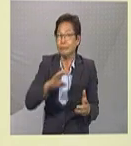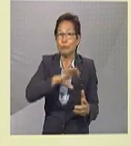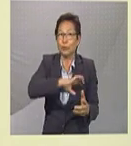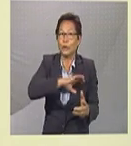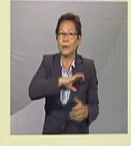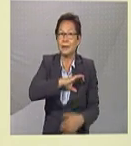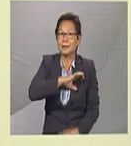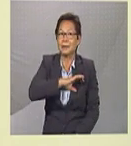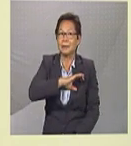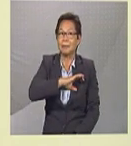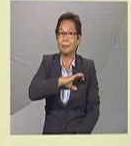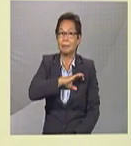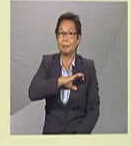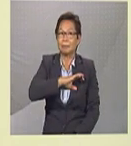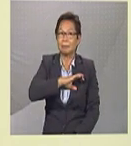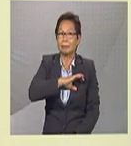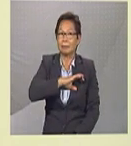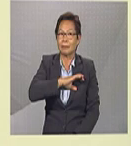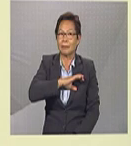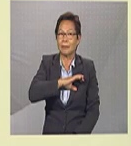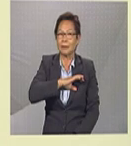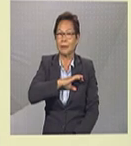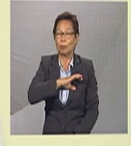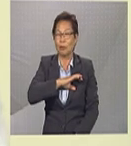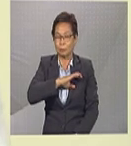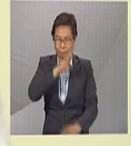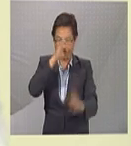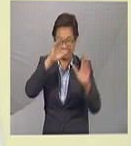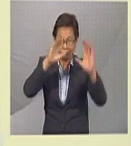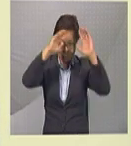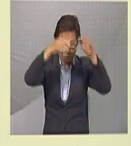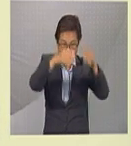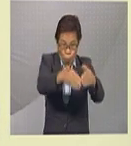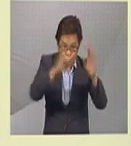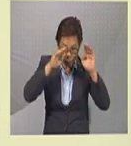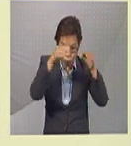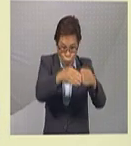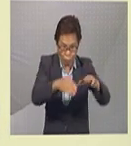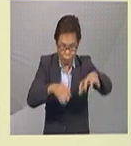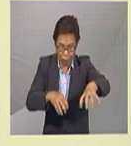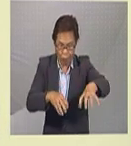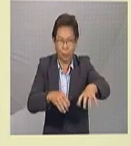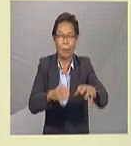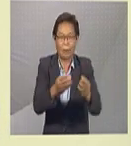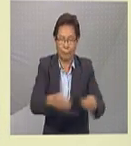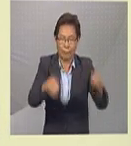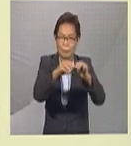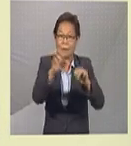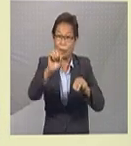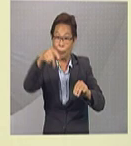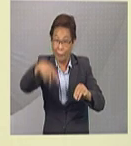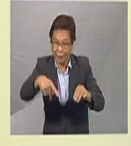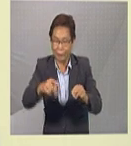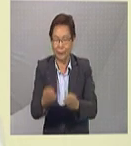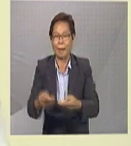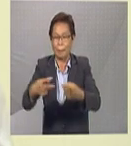memberikan kepada kawasan-kawasan tumpuan iaitu kawasan merah seperti di Masjid Sri Petaling, di Pasar